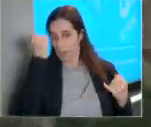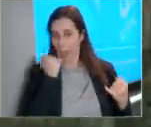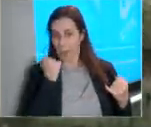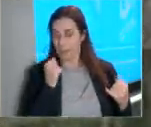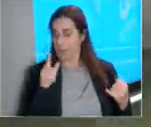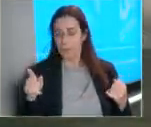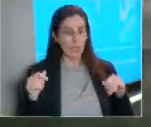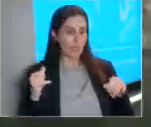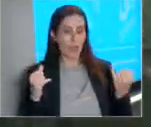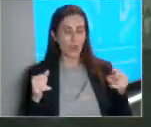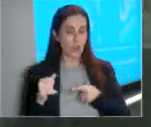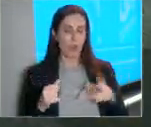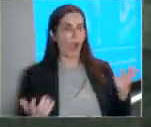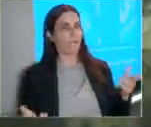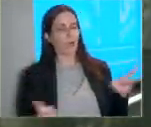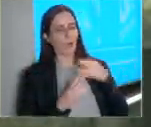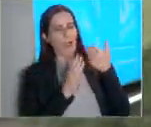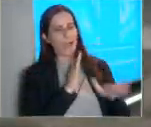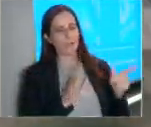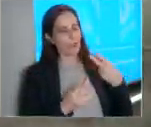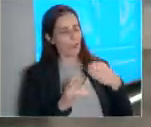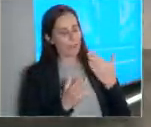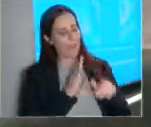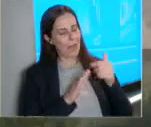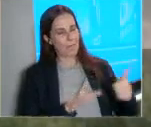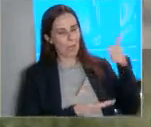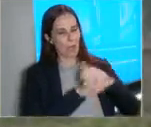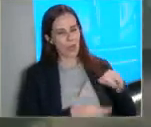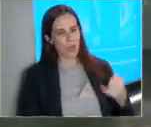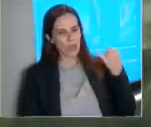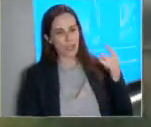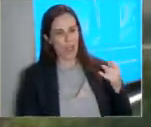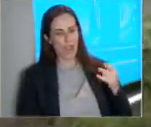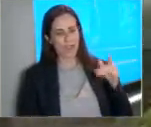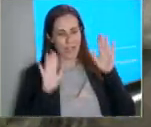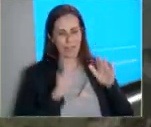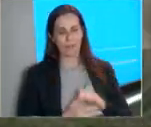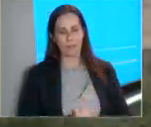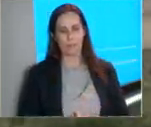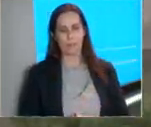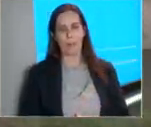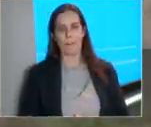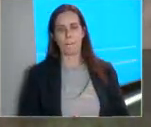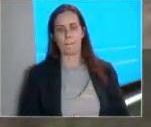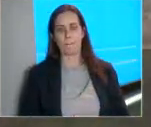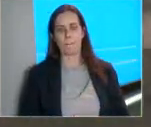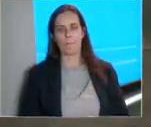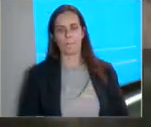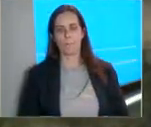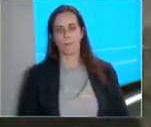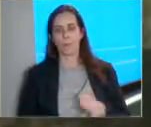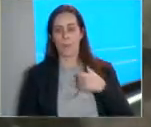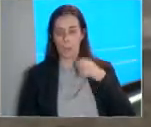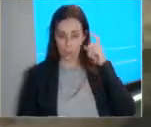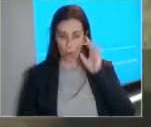כתובת אחת זה החמאס וכתובת... כן, אבל לא יכולת להתעלם מבעבולתה, גם אביגדור ליברמן רצה להוריד אותו. עידן, אני רק רוצה לסיים את המשפט. אז